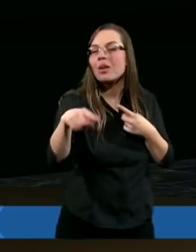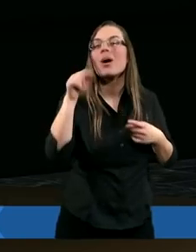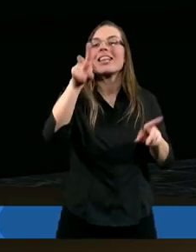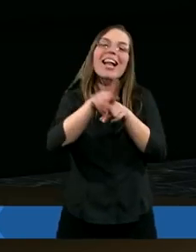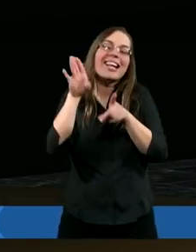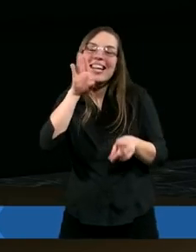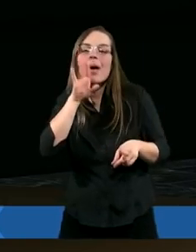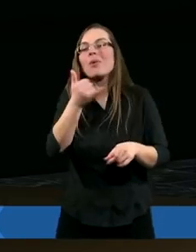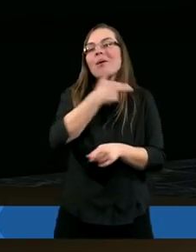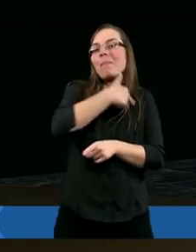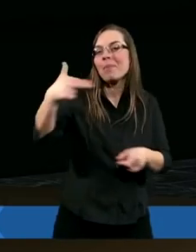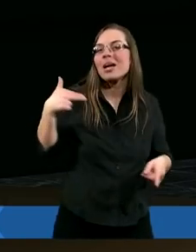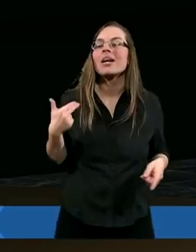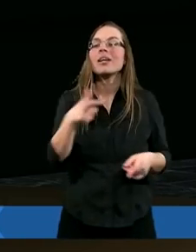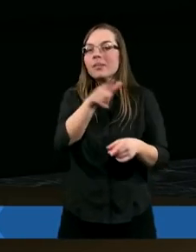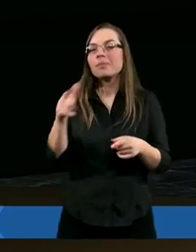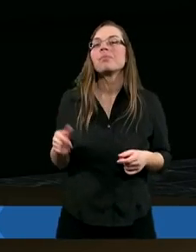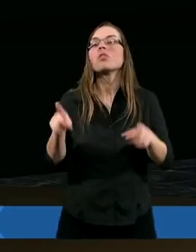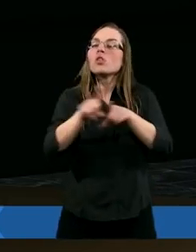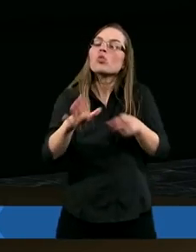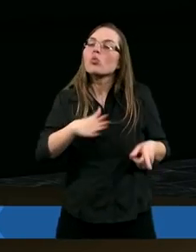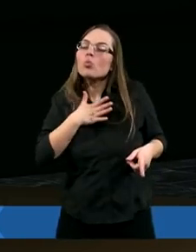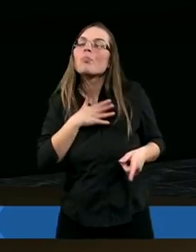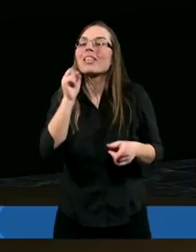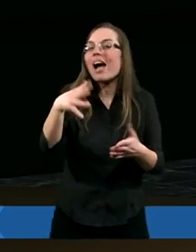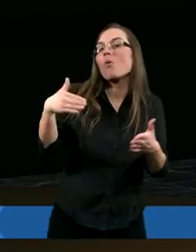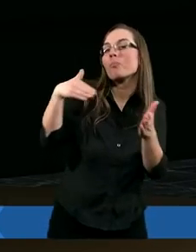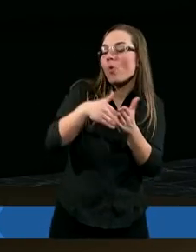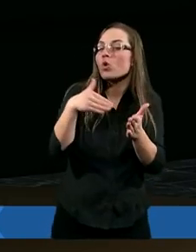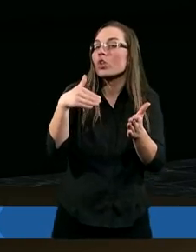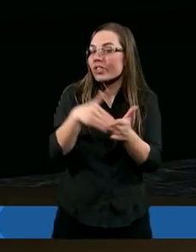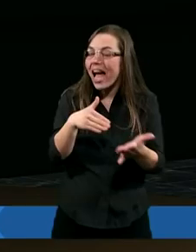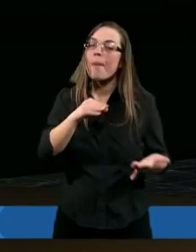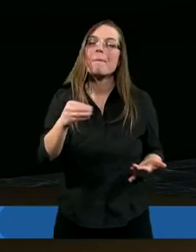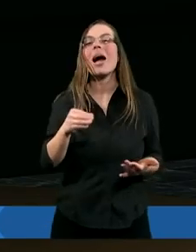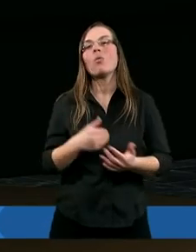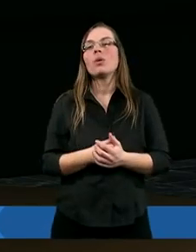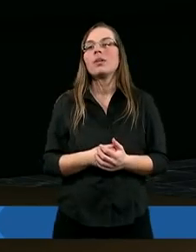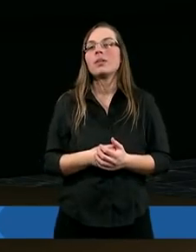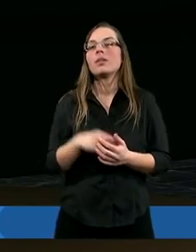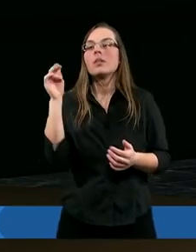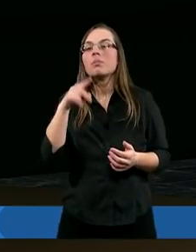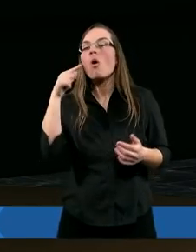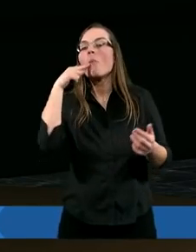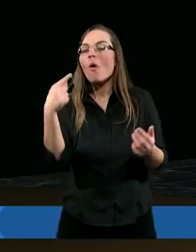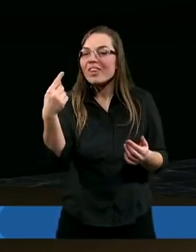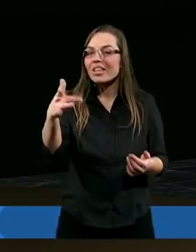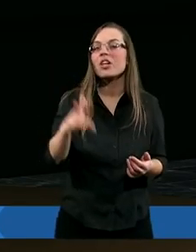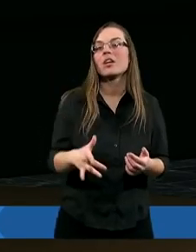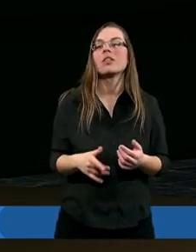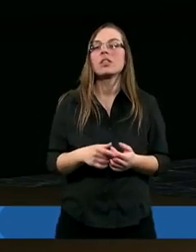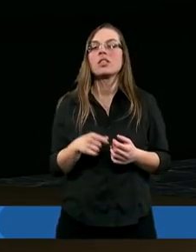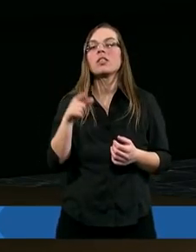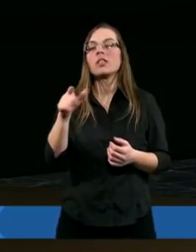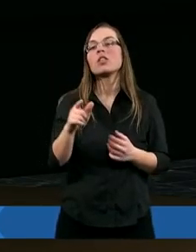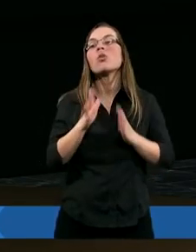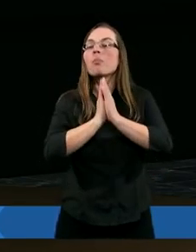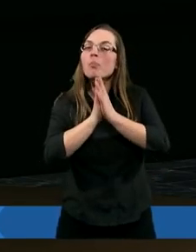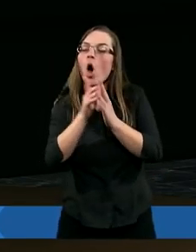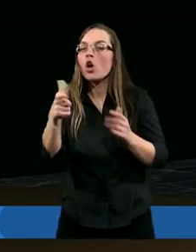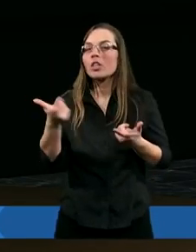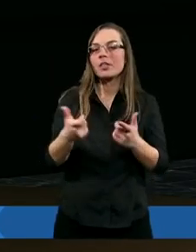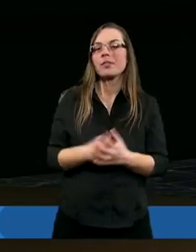i my, jeżeli czujemy taką potrzebę, to powinniśmy szczerze o to